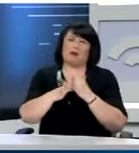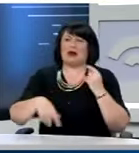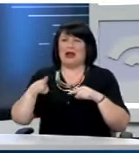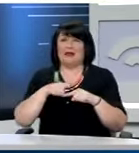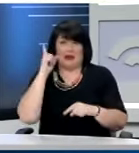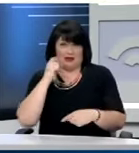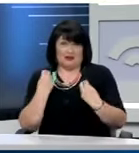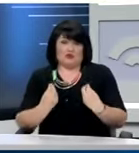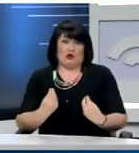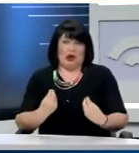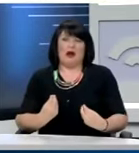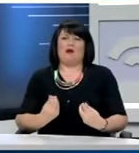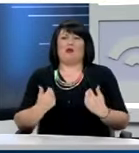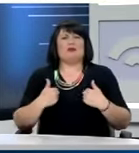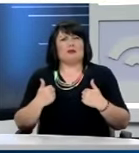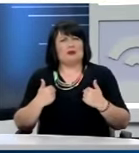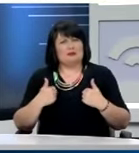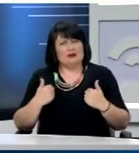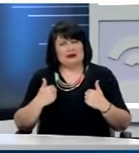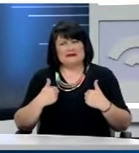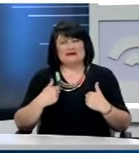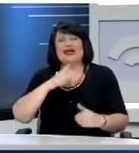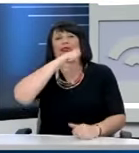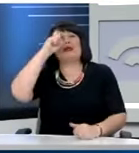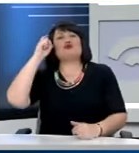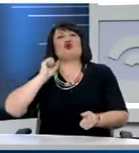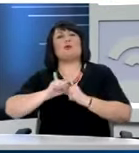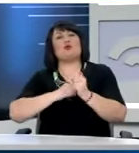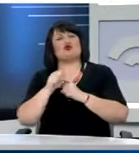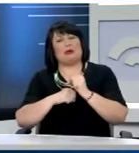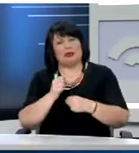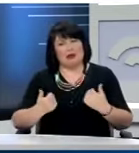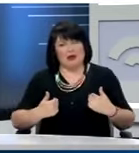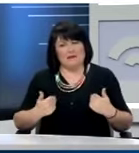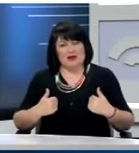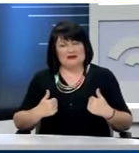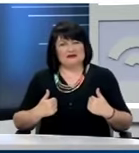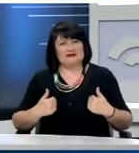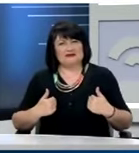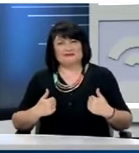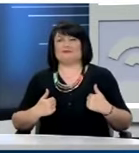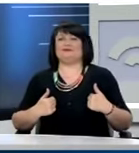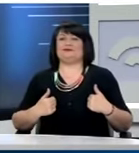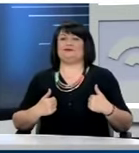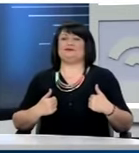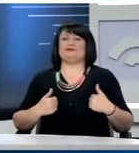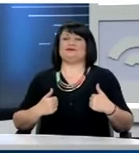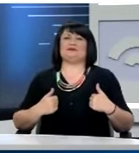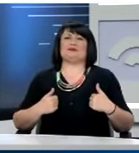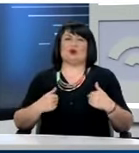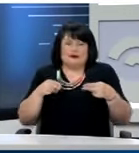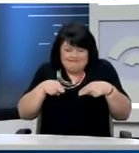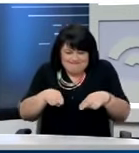καλά ότι μέσα από μια πολύ δύσκολη προσπάθεια που κάναμε, βάζαμε σε ράγες μια εκτροχιασμένη